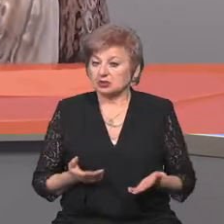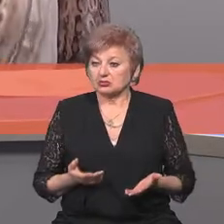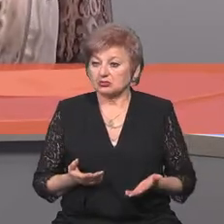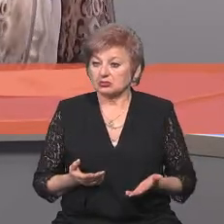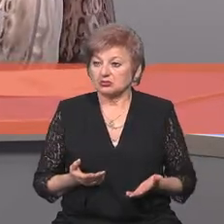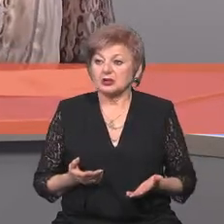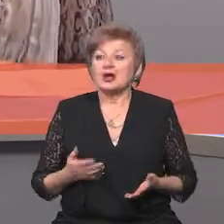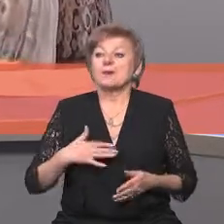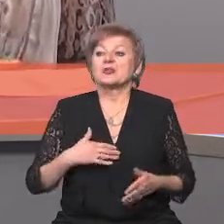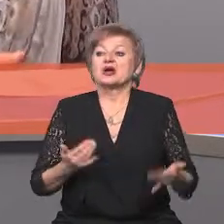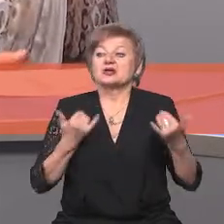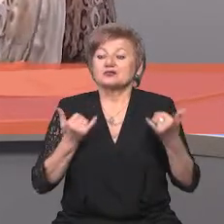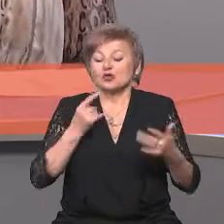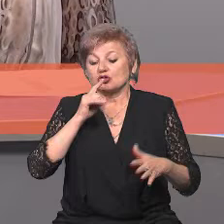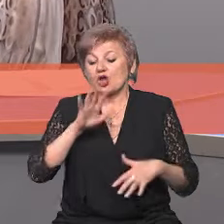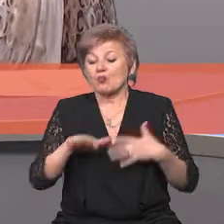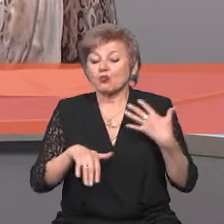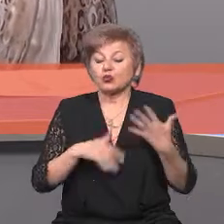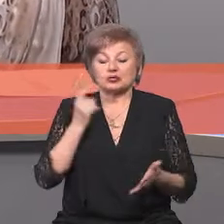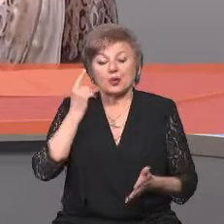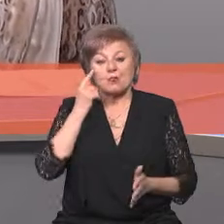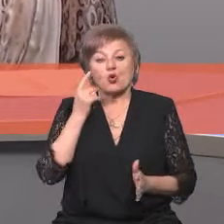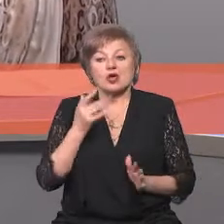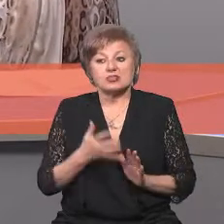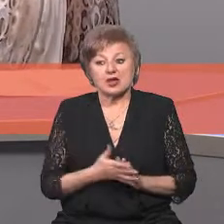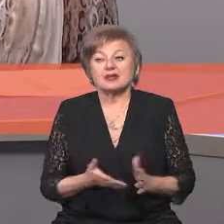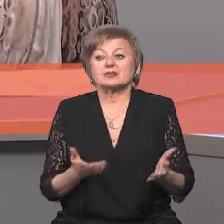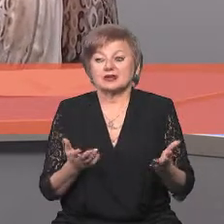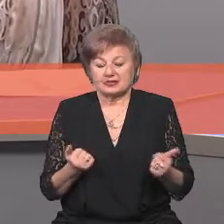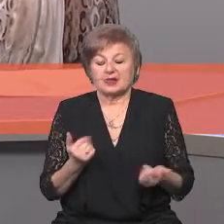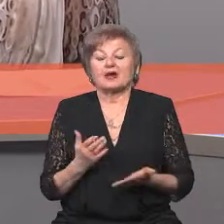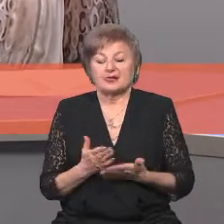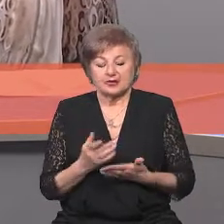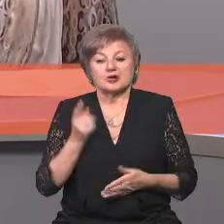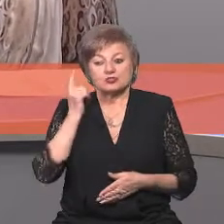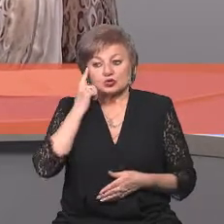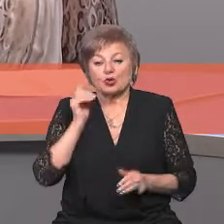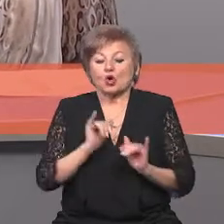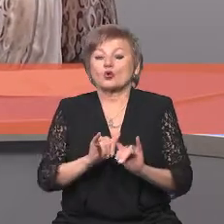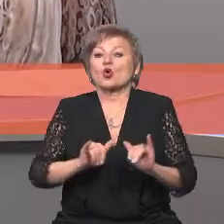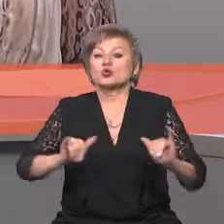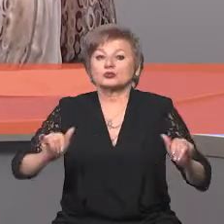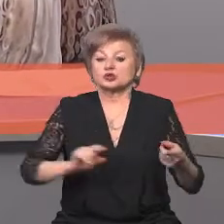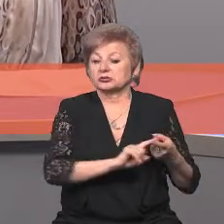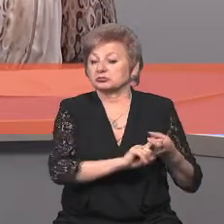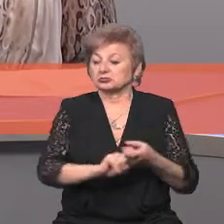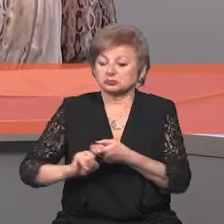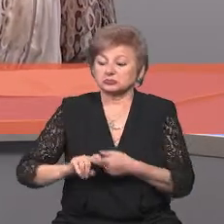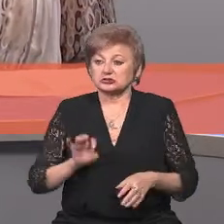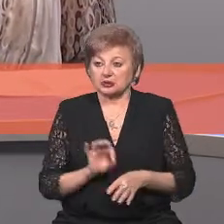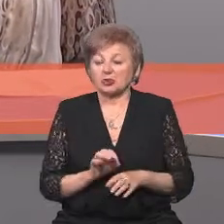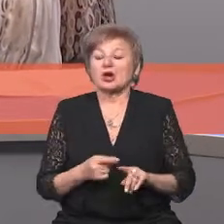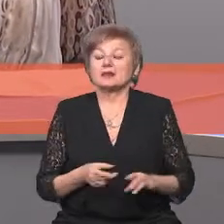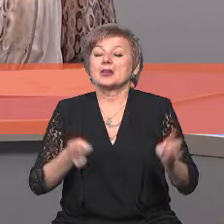Шановні друзі, ми сьогодні плутаємо трошки поняття. Да, є розуміння розповсюдження інфекційних захворювань. Це